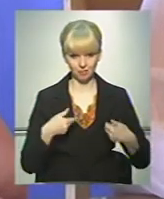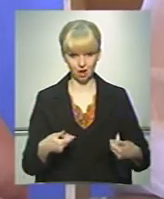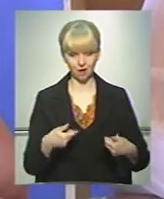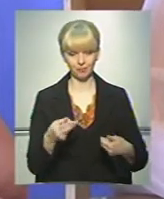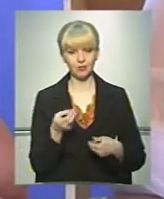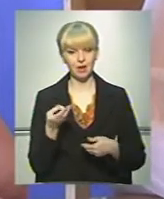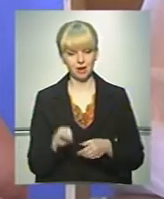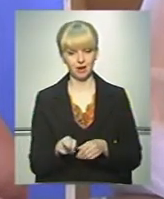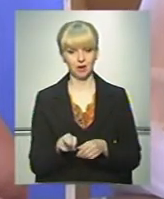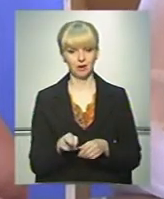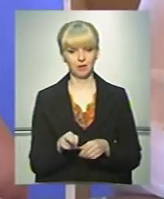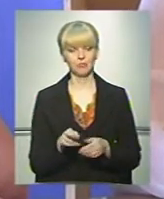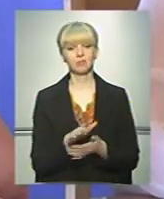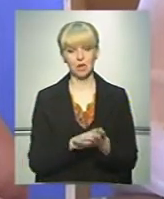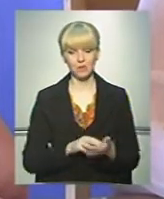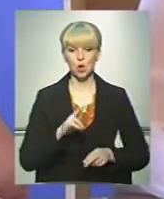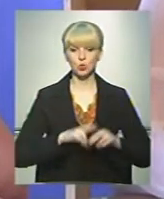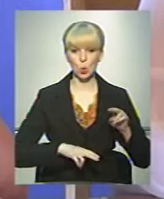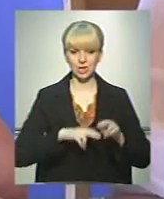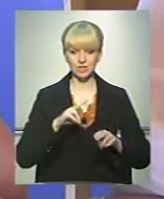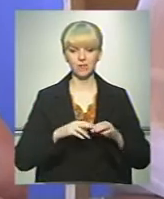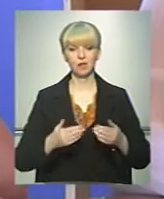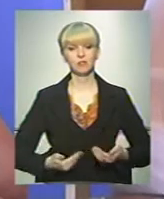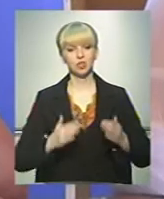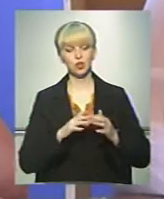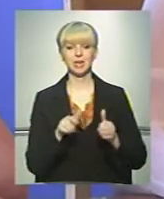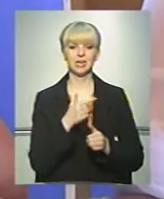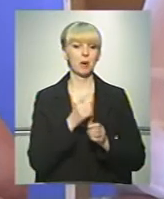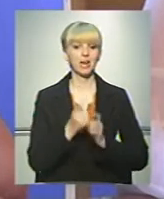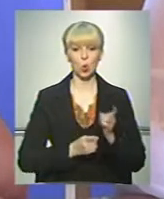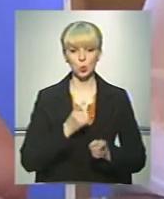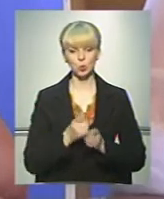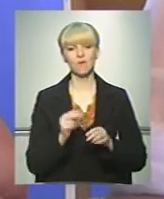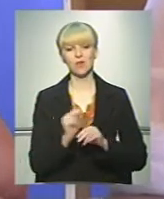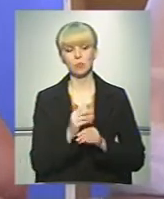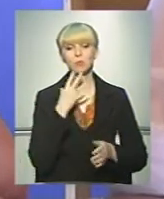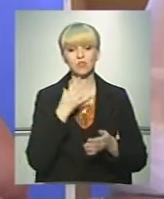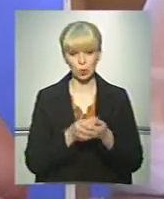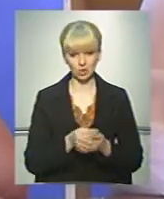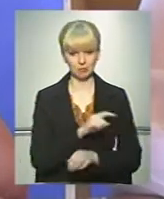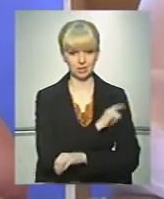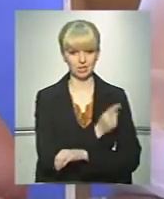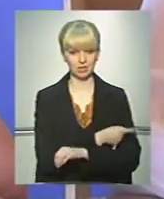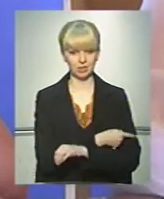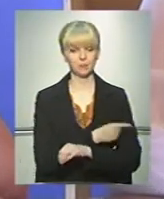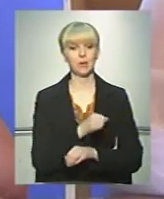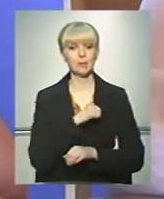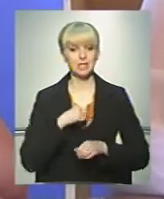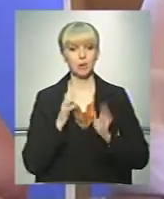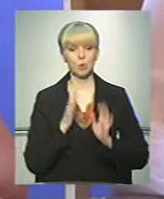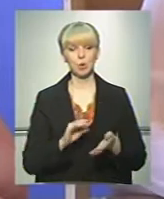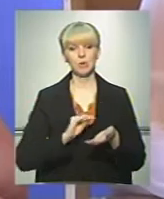для подальшого будівництва жилья, либо реконструкції, либо ремонту вже своїми силами. І ми самі